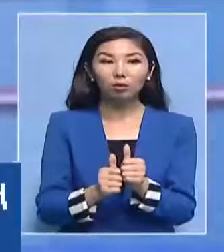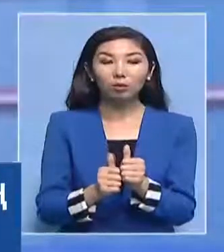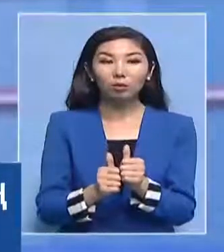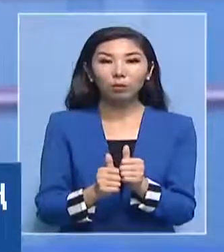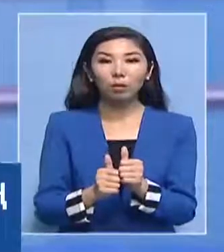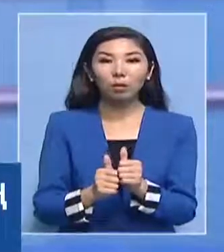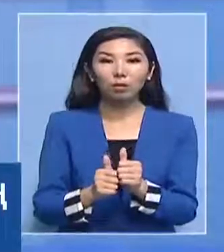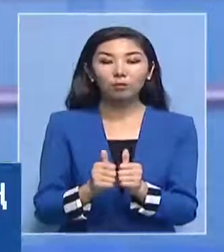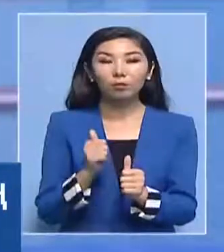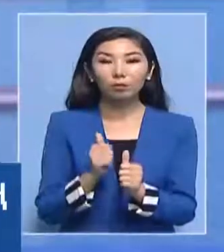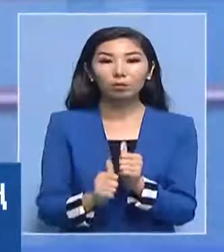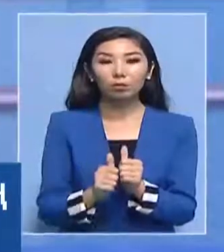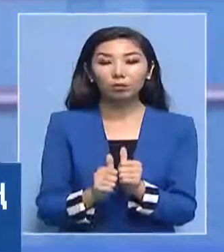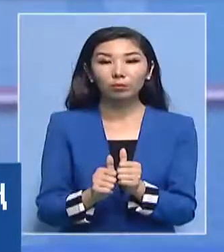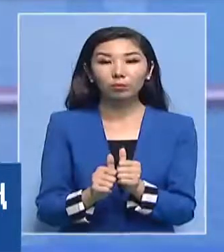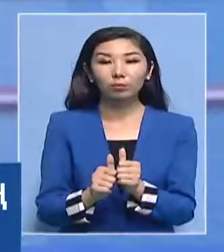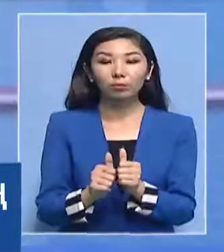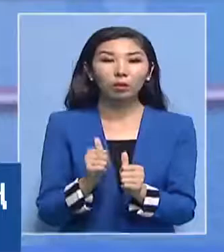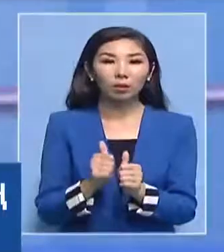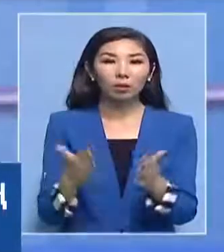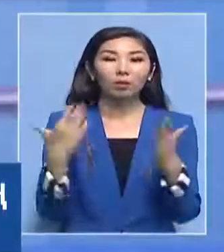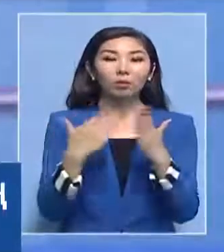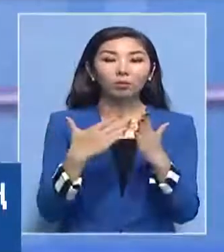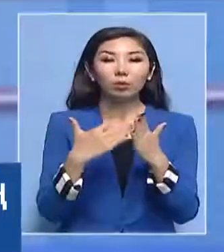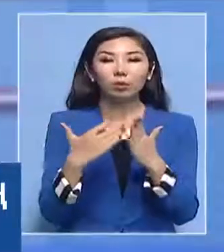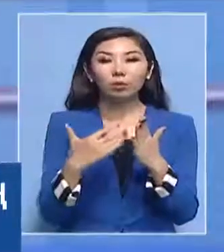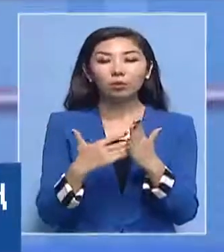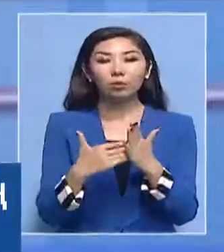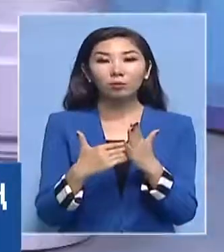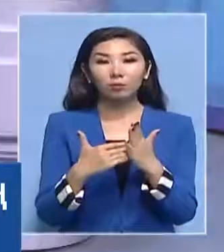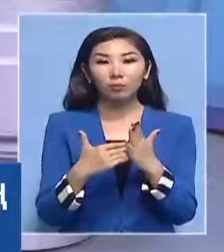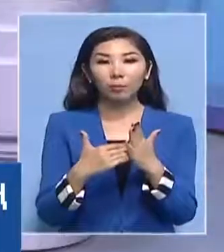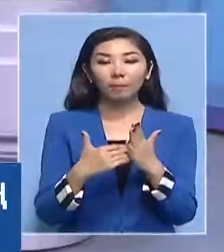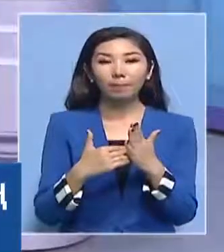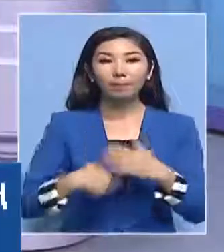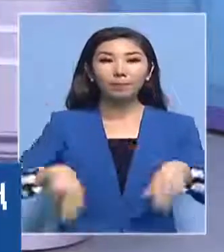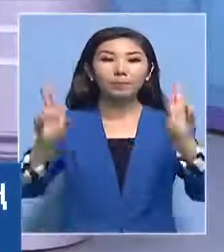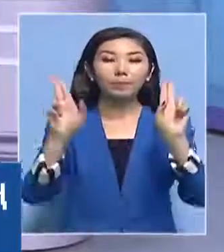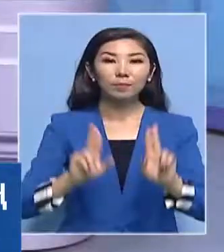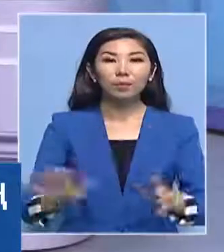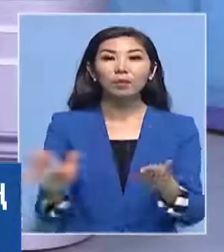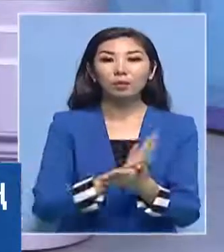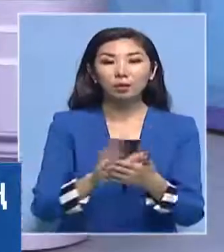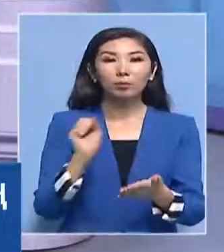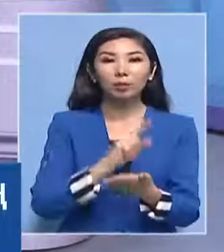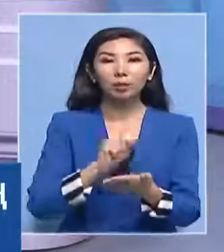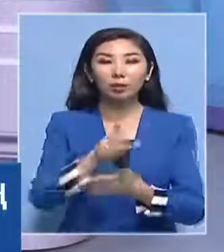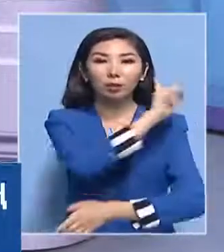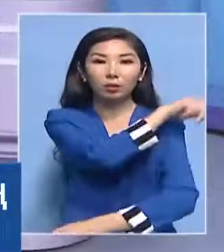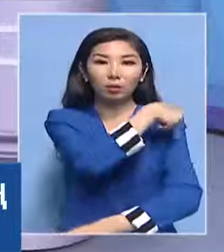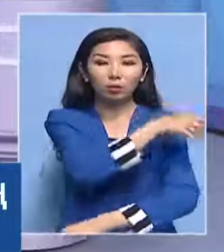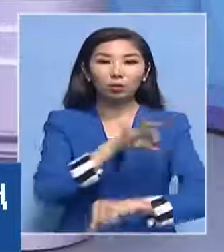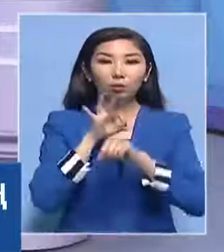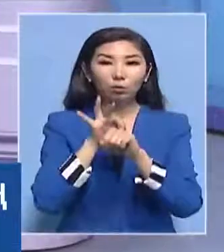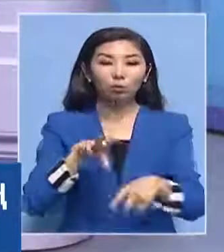дейсіз. Да, мекемені анықтау, қай форматта, собственность қай. Жақсы. Сала қызметкерлерін тегін міндетті дәрігерлік тексеруден